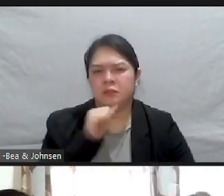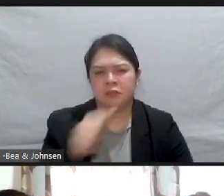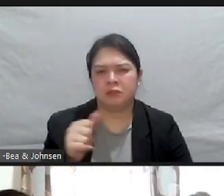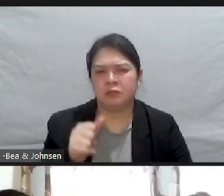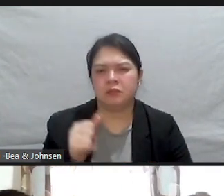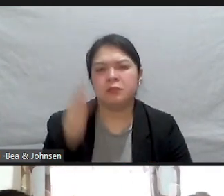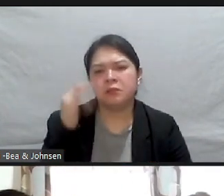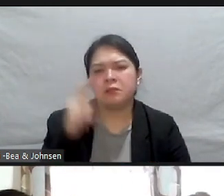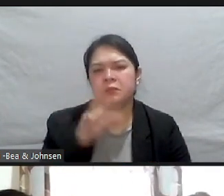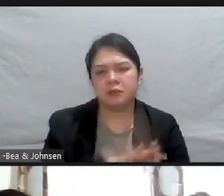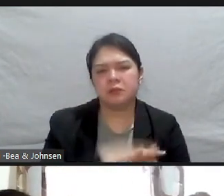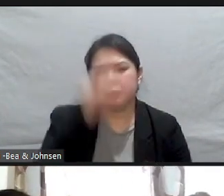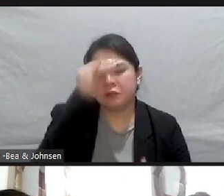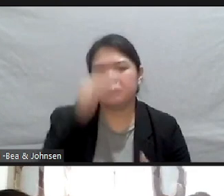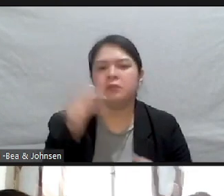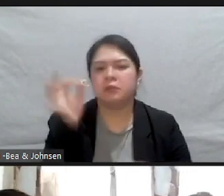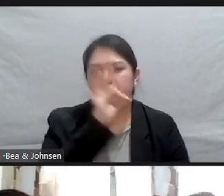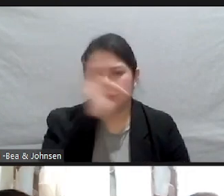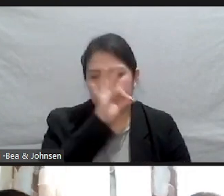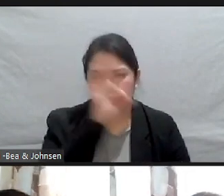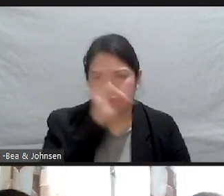pagkatuto ng Filipino.